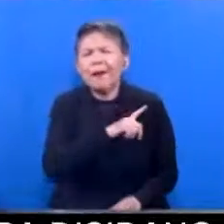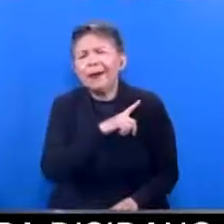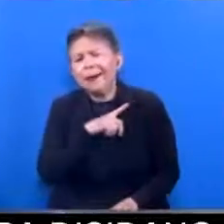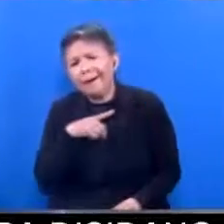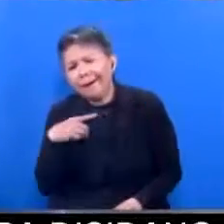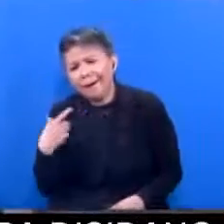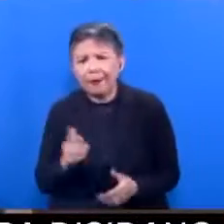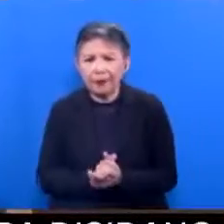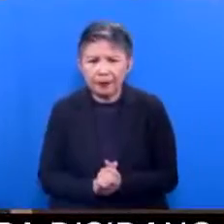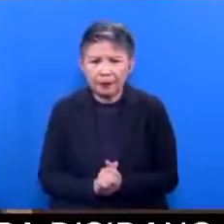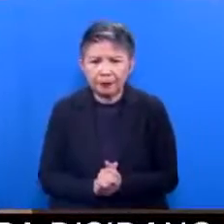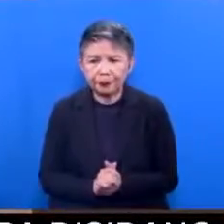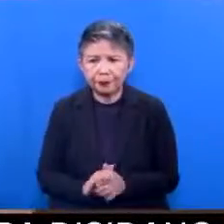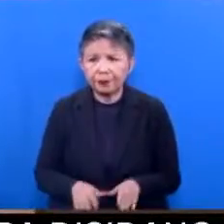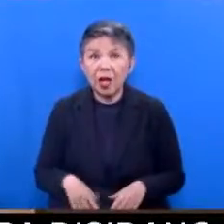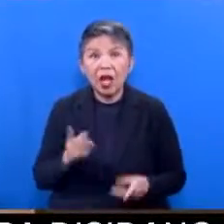langsung ke bawah tanah.